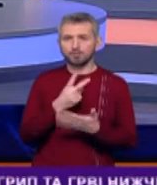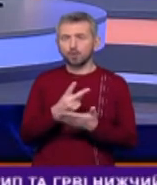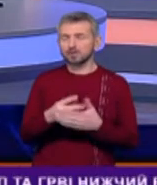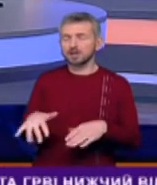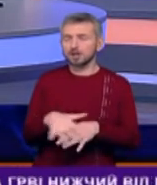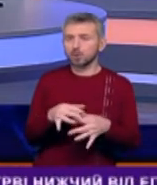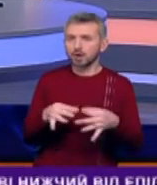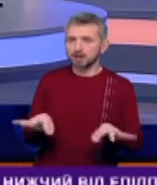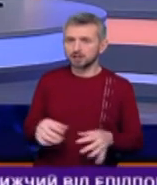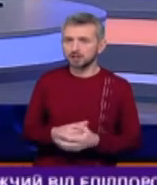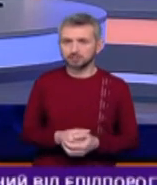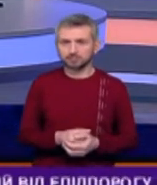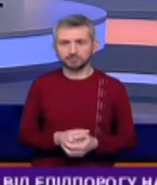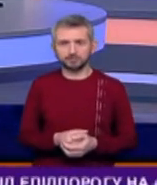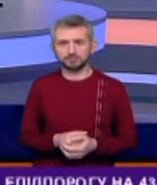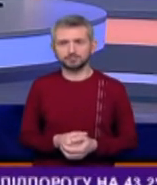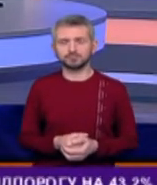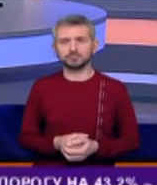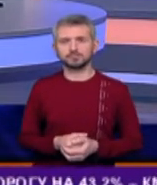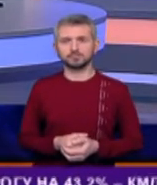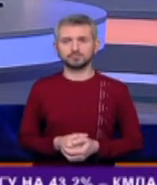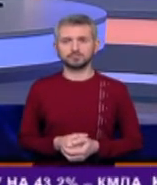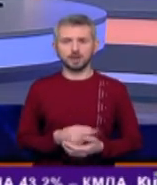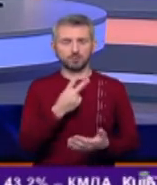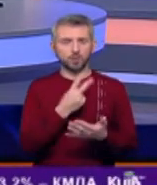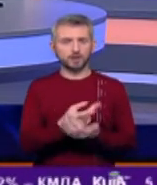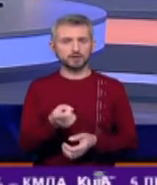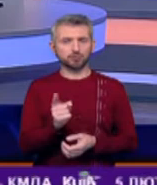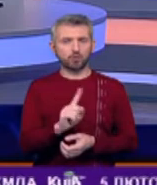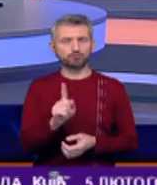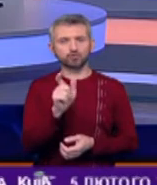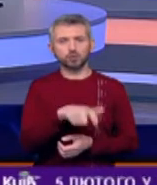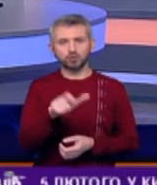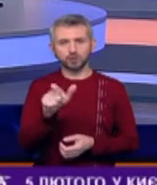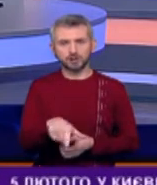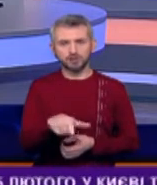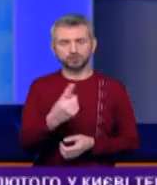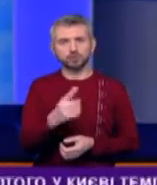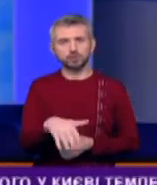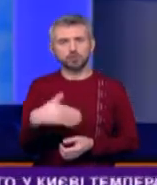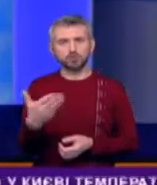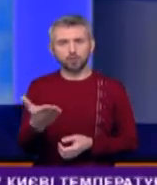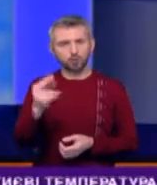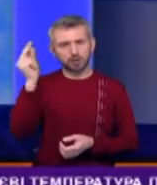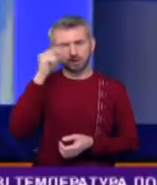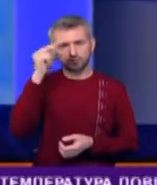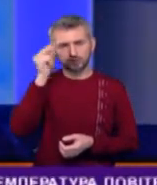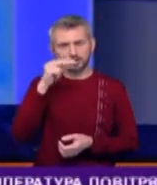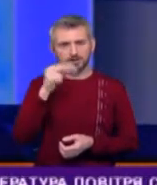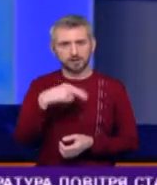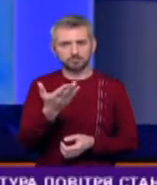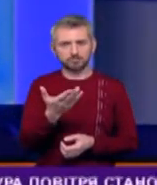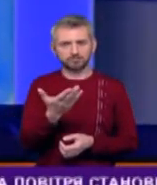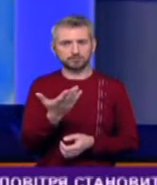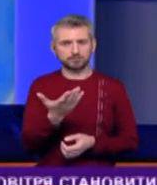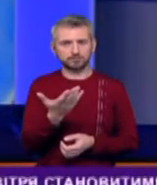демократії. Так. Показник того, що люди з одного боку навчились капіталізувати